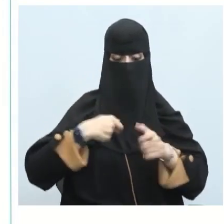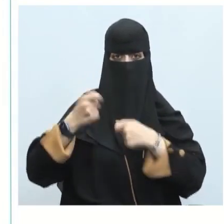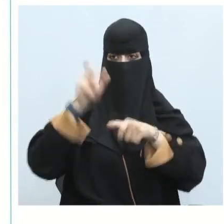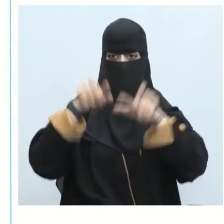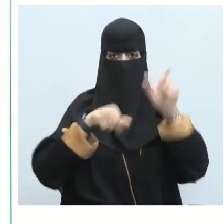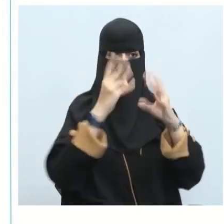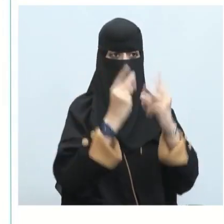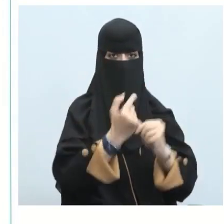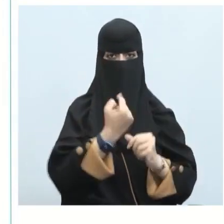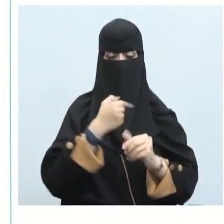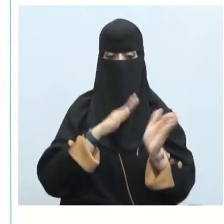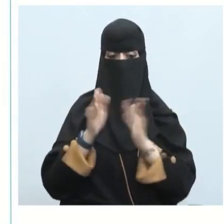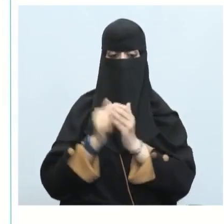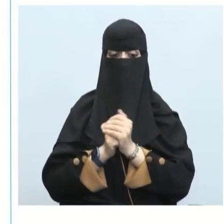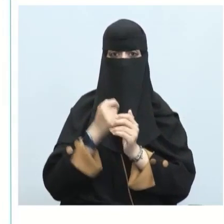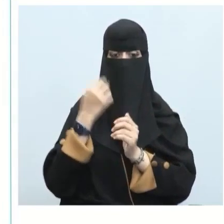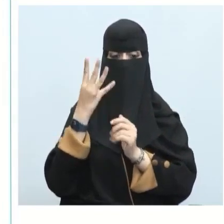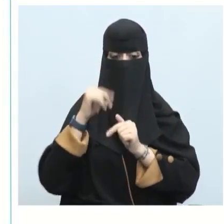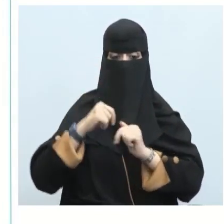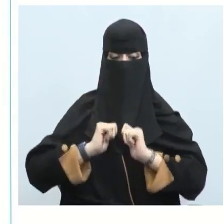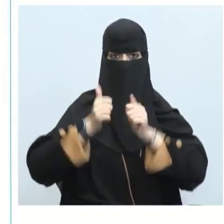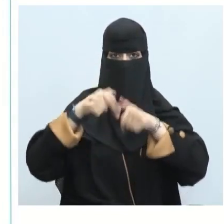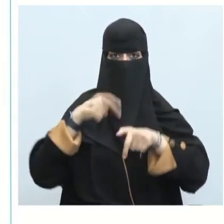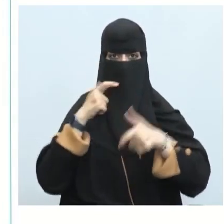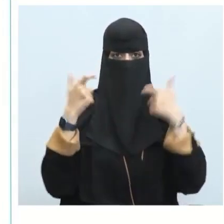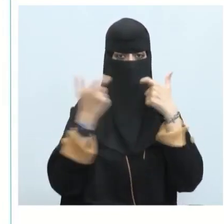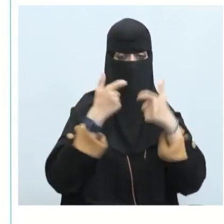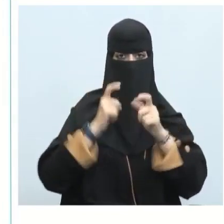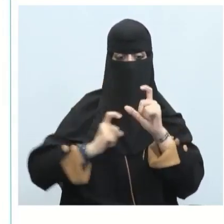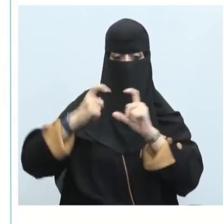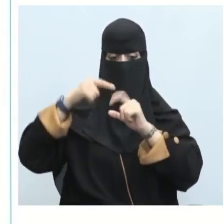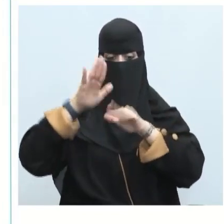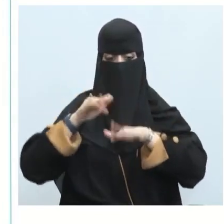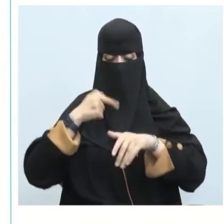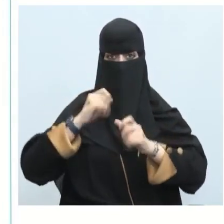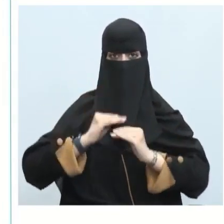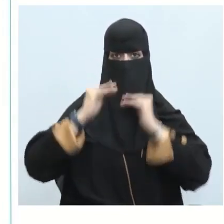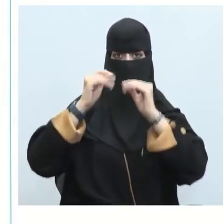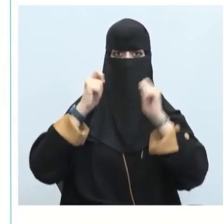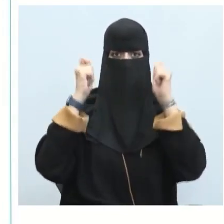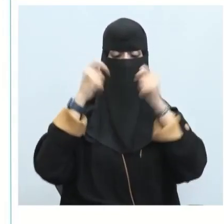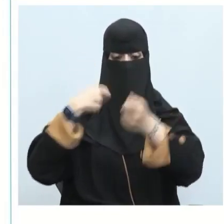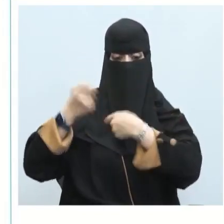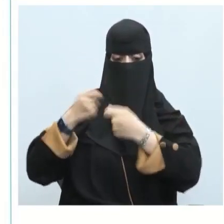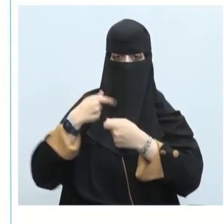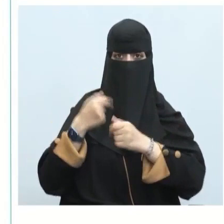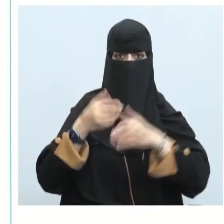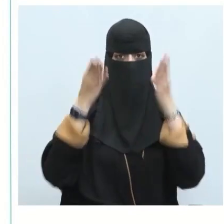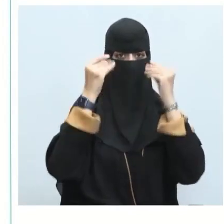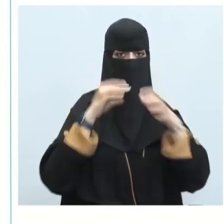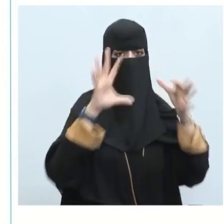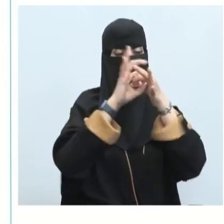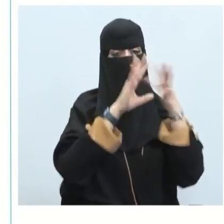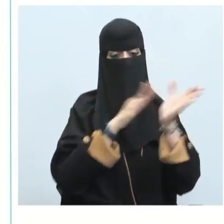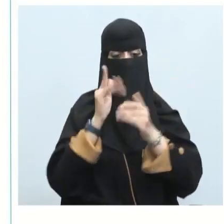العملاء المناسبين اربعه امكانيه مراقبه واداره الحمله التسويقيه والبيانات